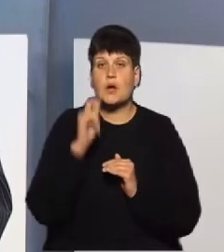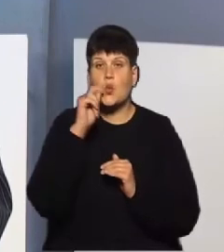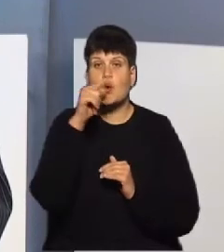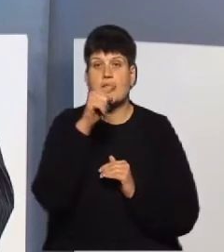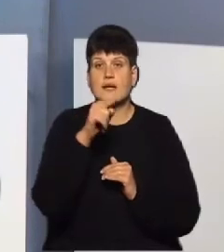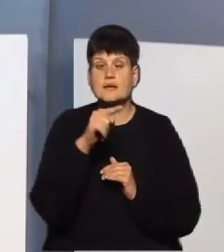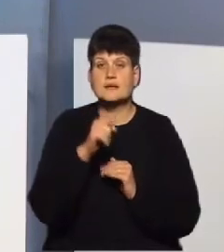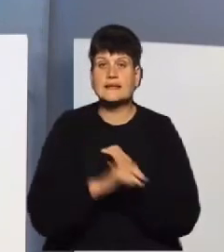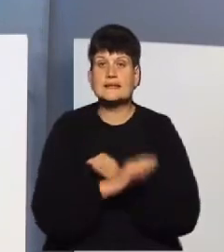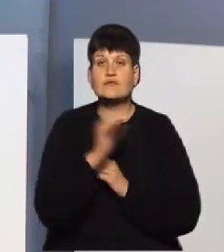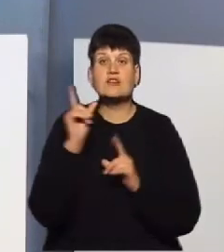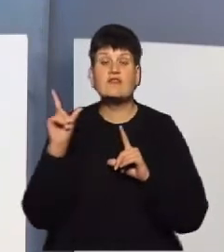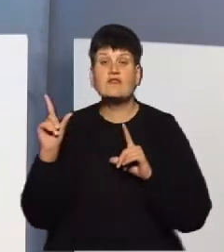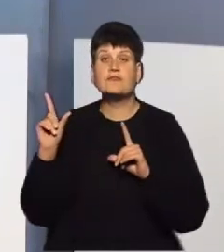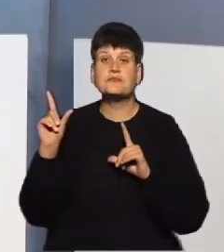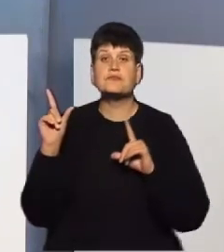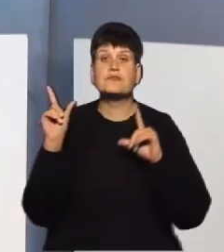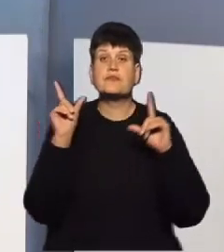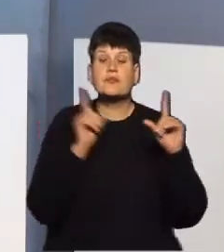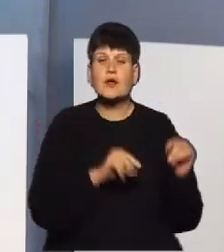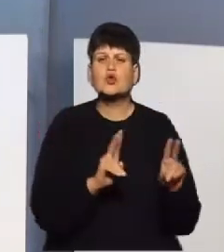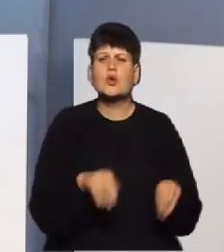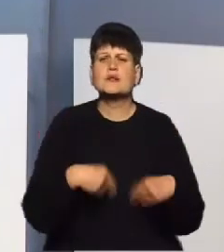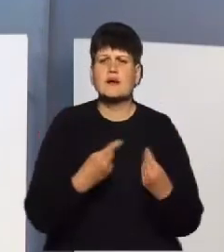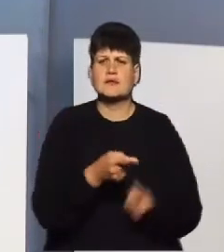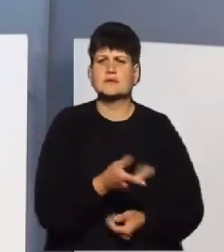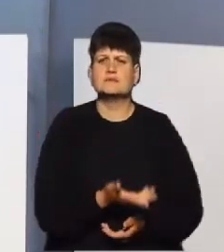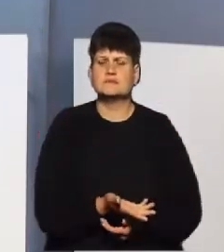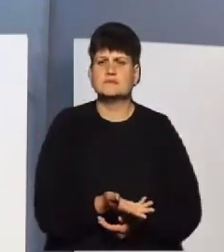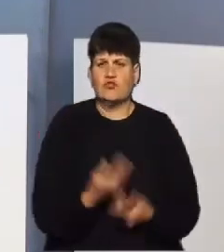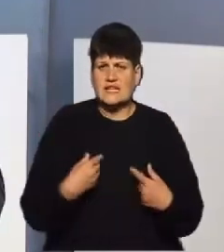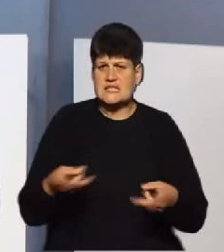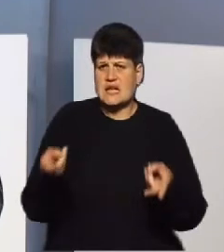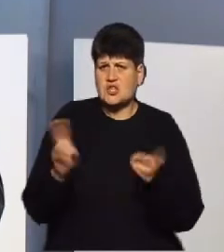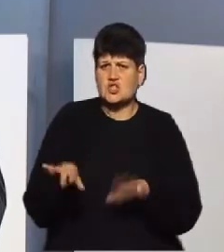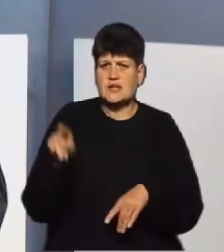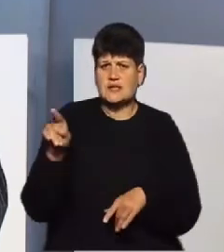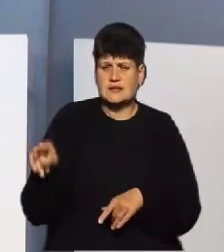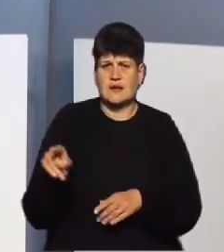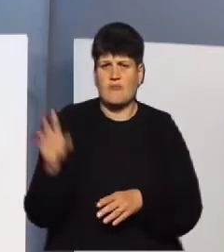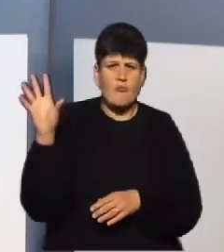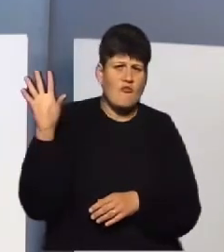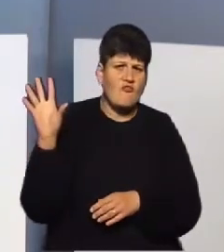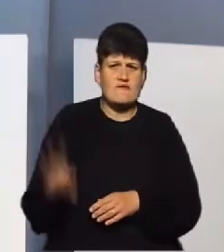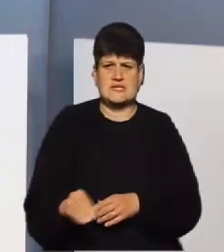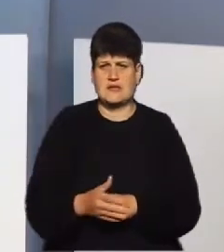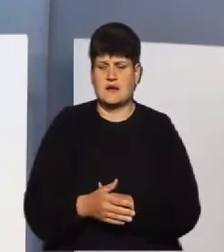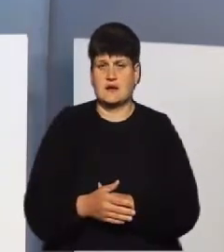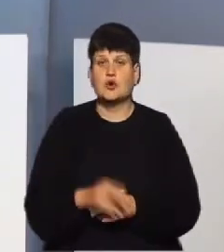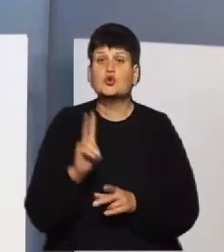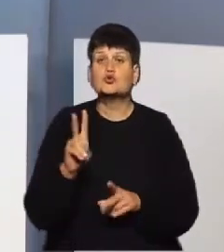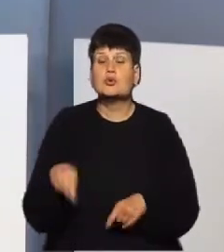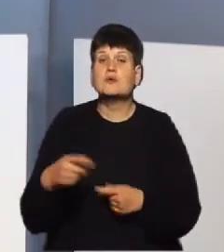втікали, то хто їм дав оцінку? Вони залишили там абсолютно все. Угу. То хто їм? Оце